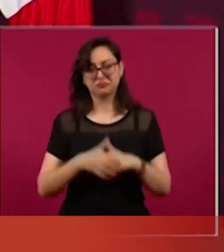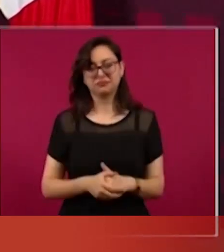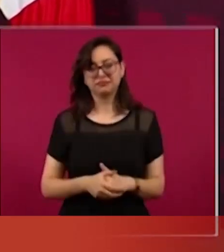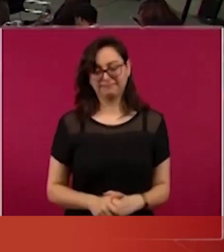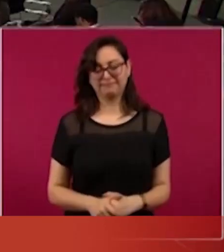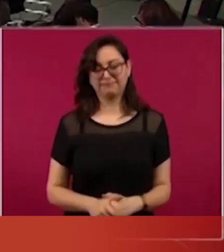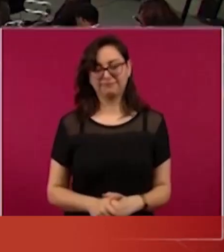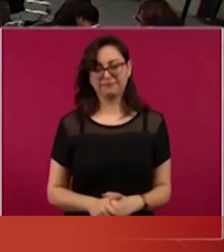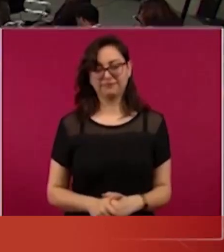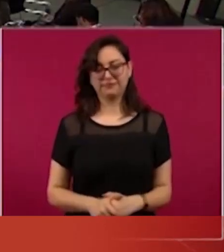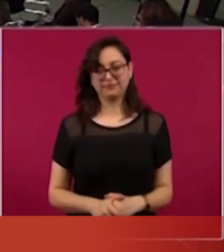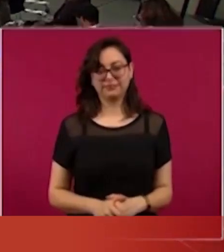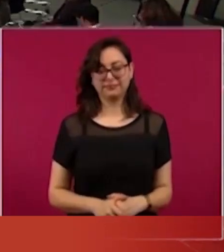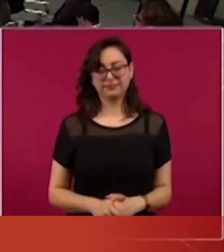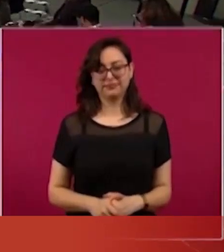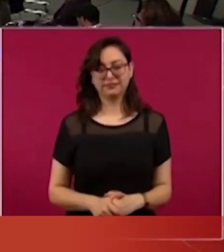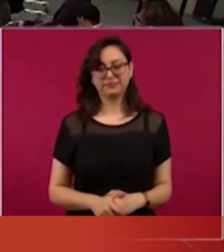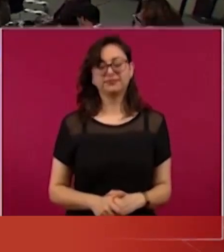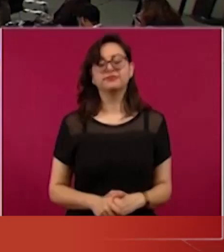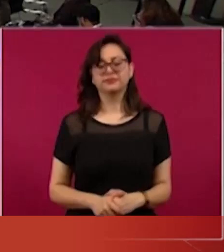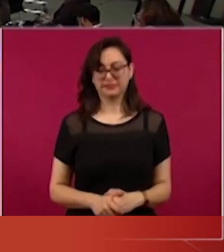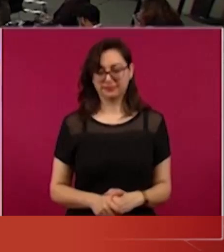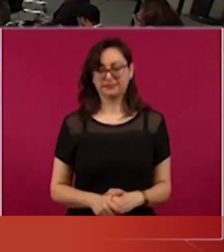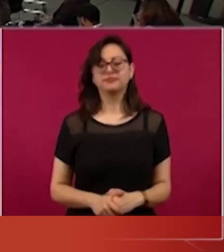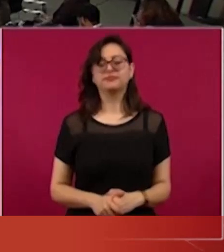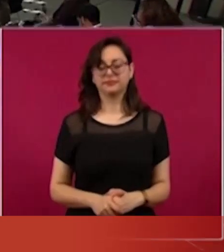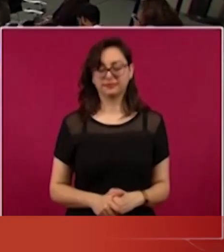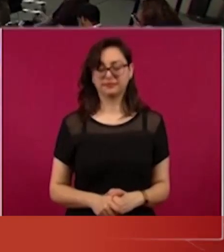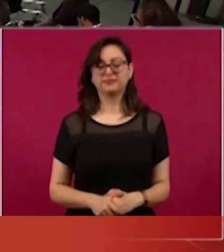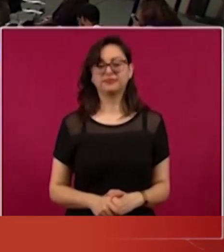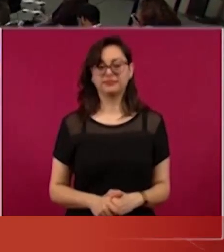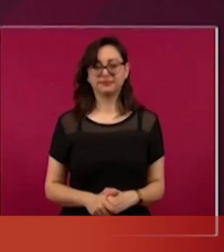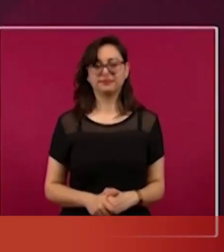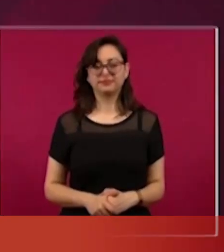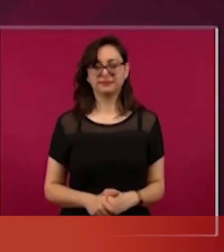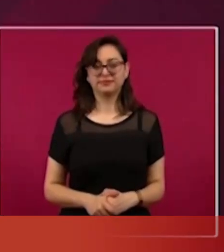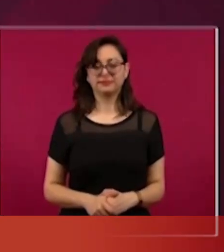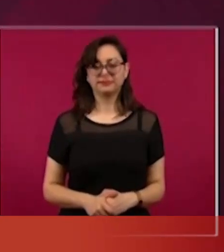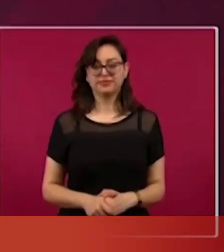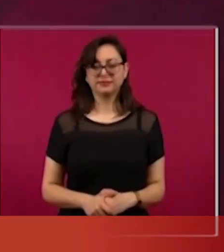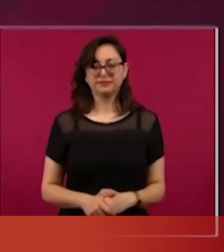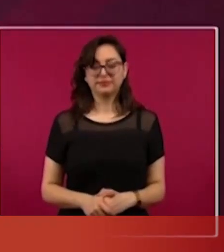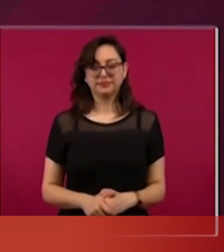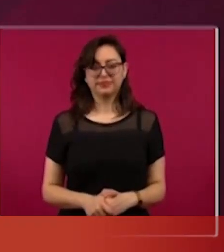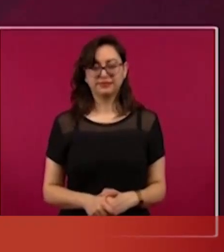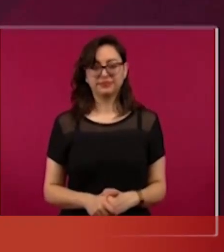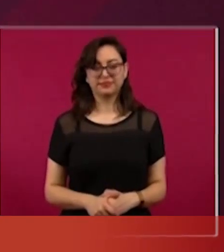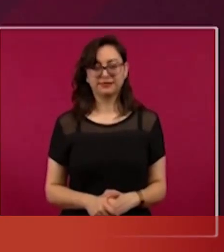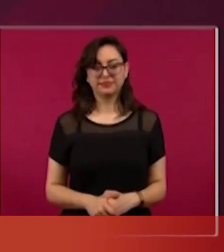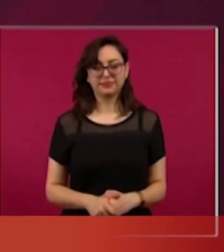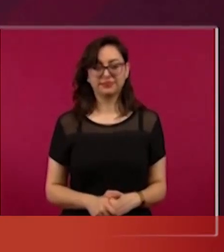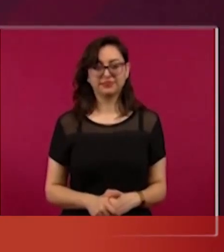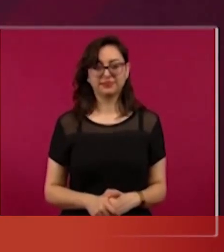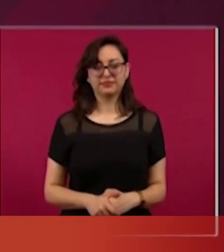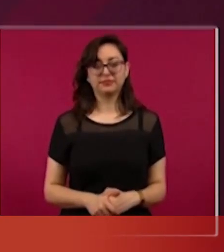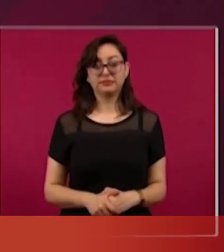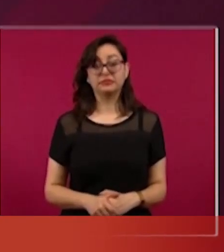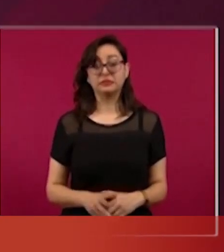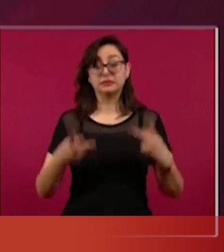西哥边境城市马塔莫罗斯向四名美国公民乘坐的一辆汽车开枪，随后将四人绑